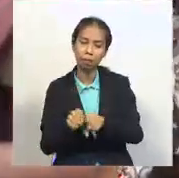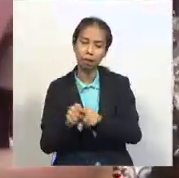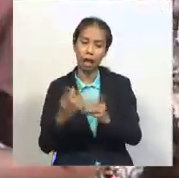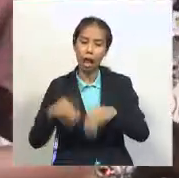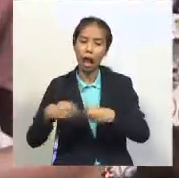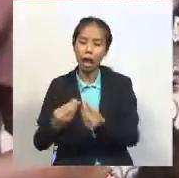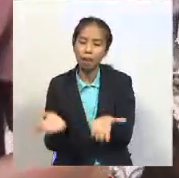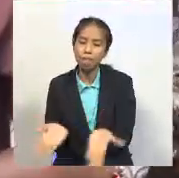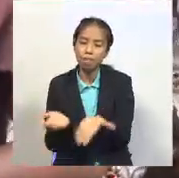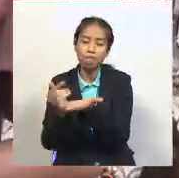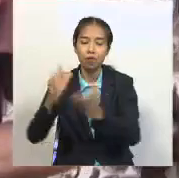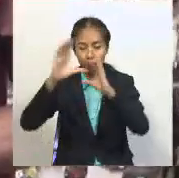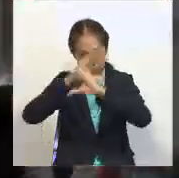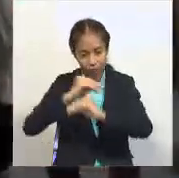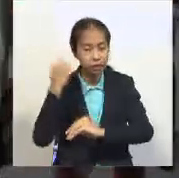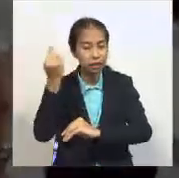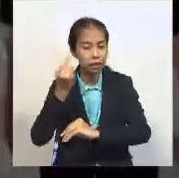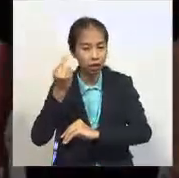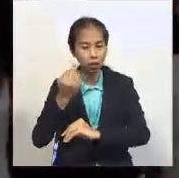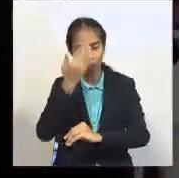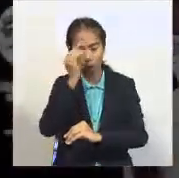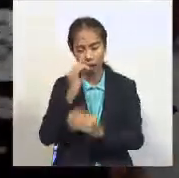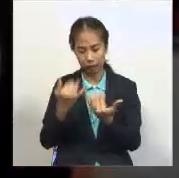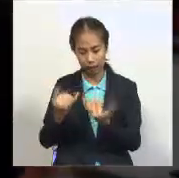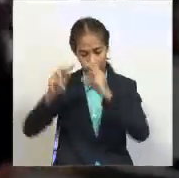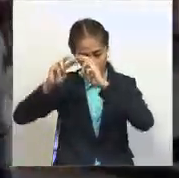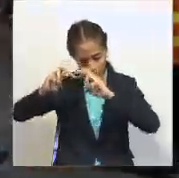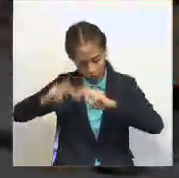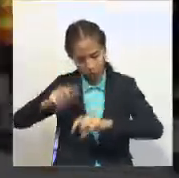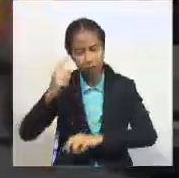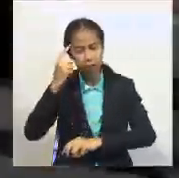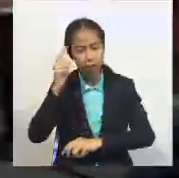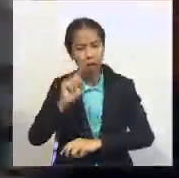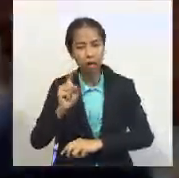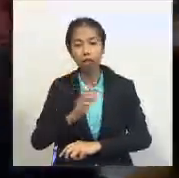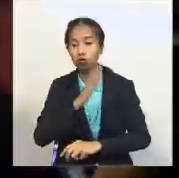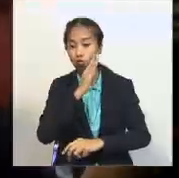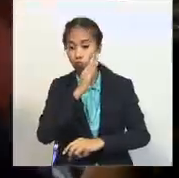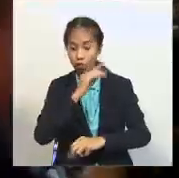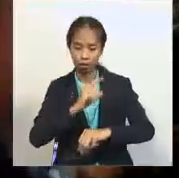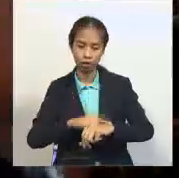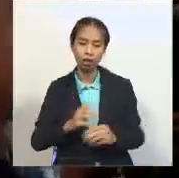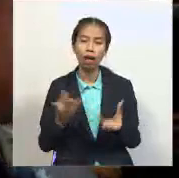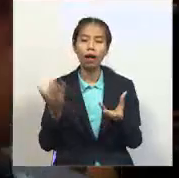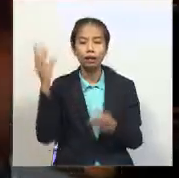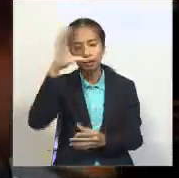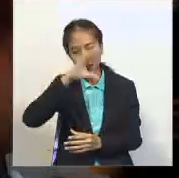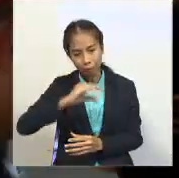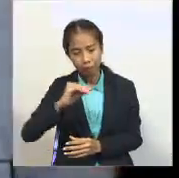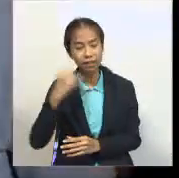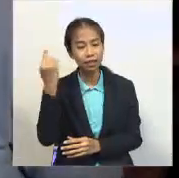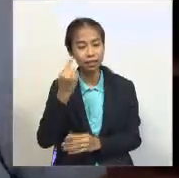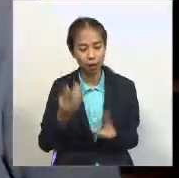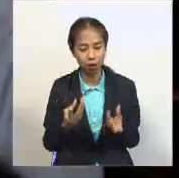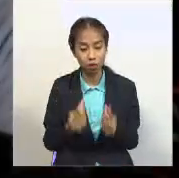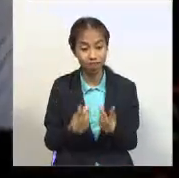ค่ำคืนเพราะว่าจากผลการศึกษาของกระทรวงการท่องเที่ยวและกีฬาเบื้องต้นเนี่ยเขาคาดการว่าหากมีการขยายเวลาปิดสถานบริการยามค่ำคืนออก